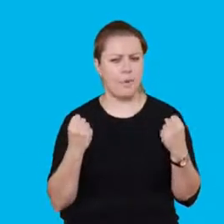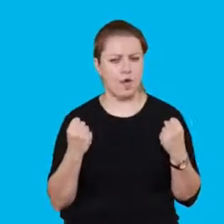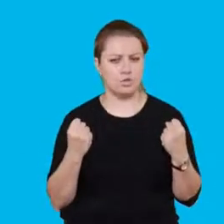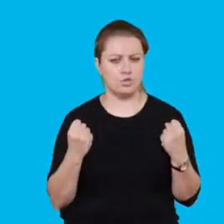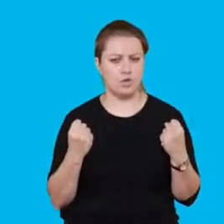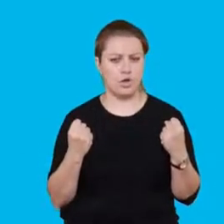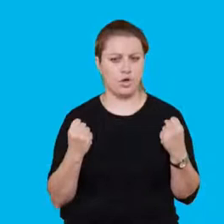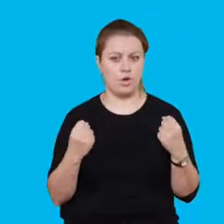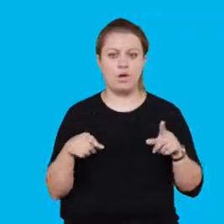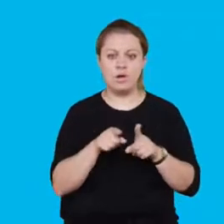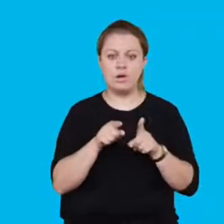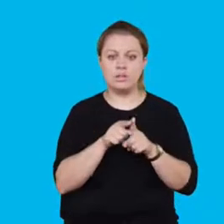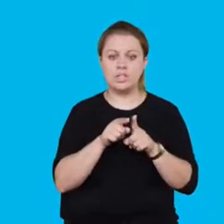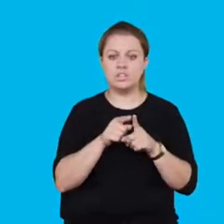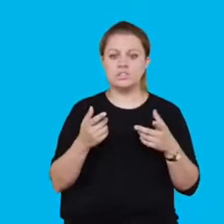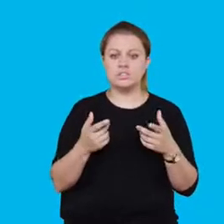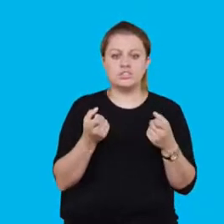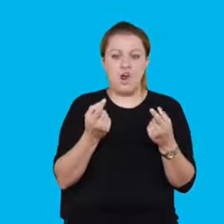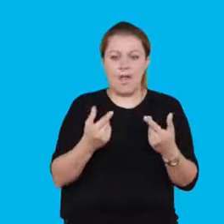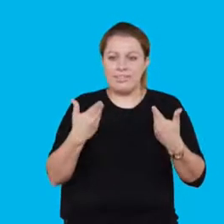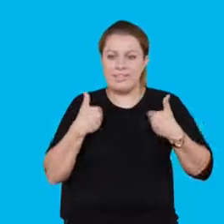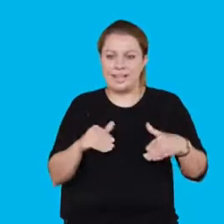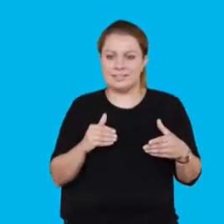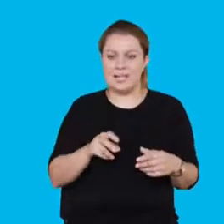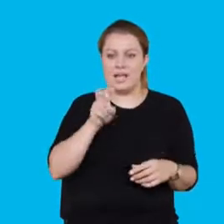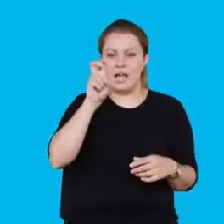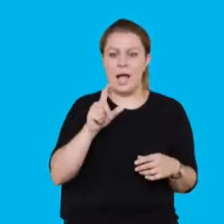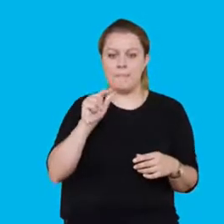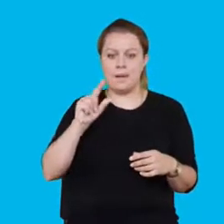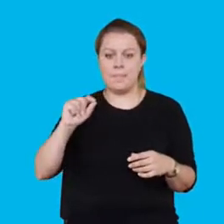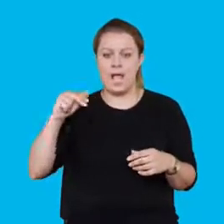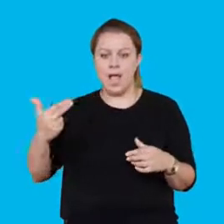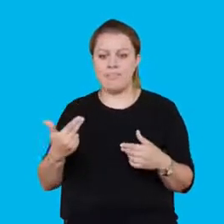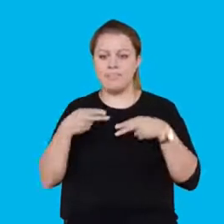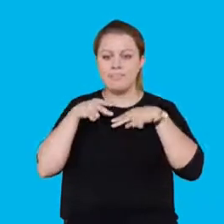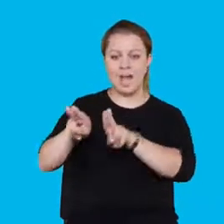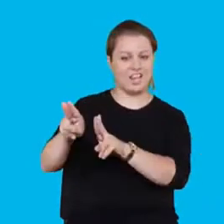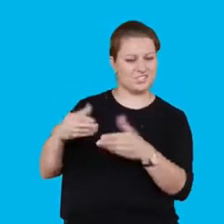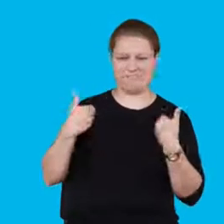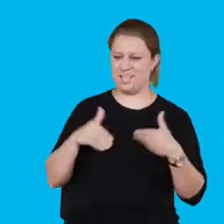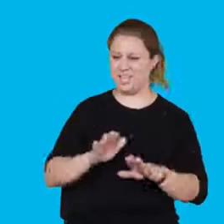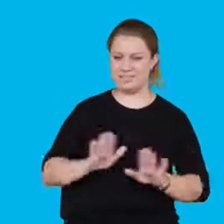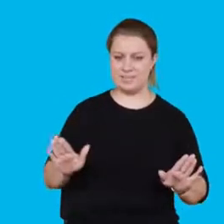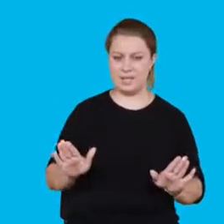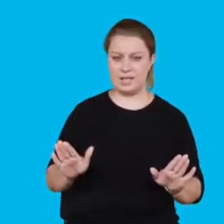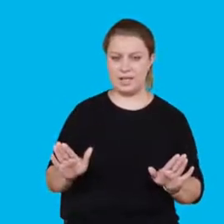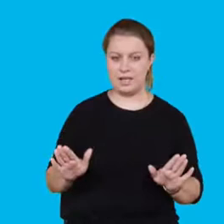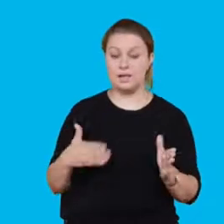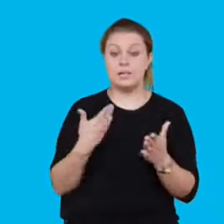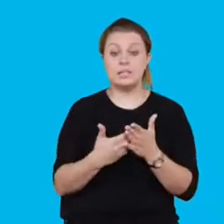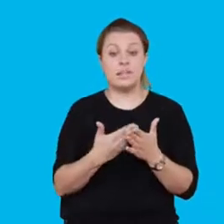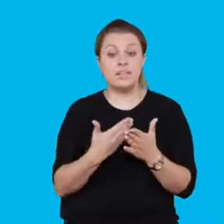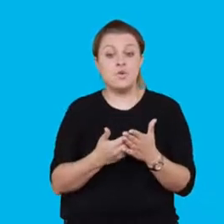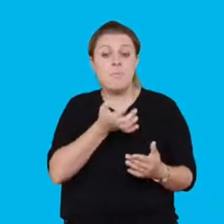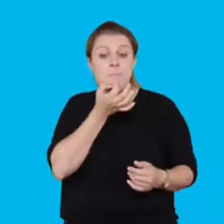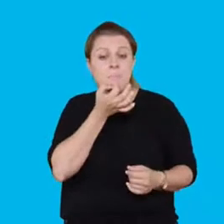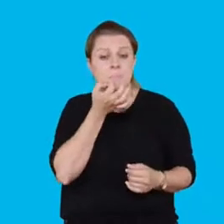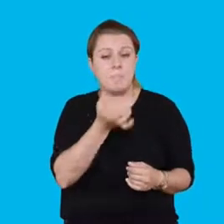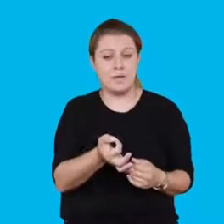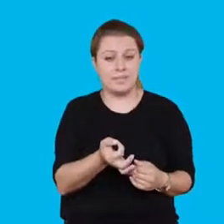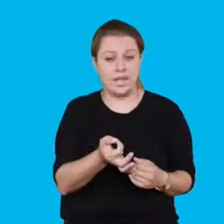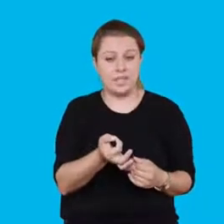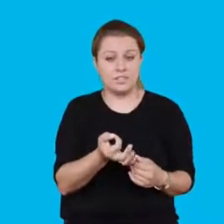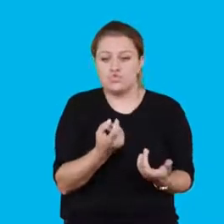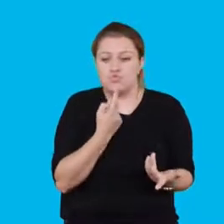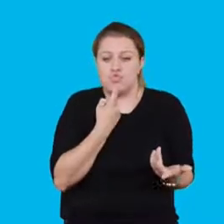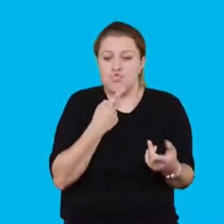i nie należało do KPP, nie poszło do KPP, wróciło jakby do PPS. Natomiast pytanie,